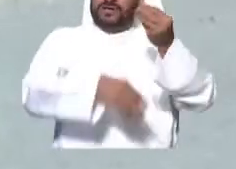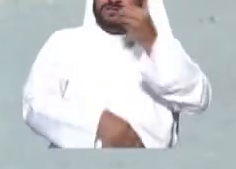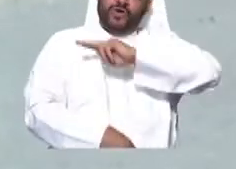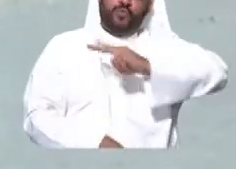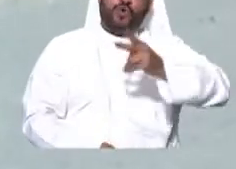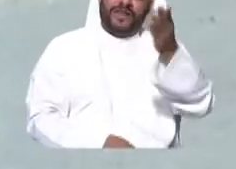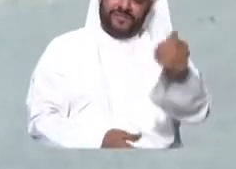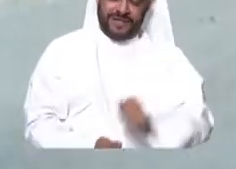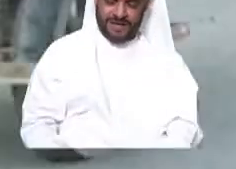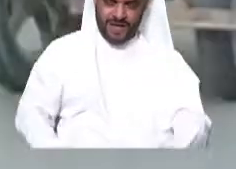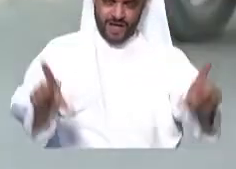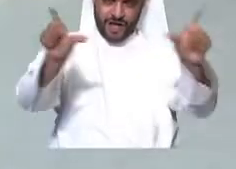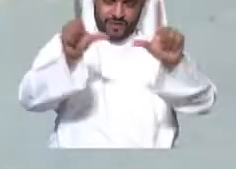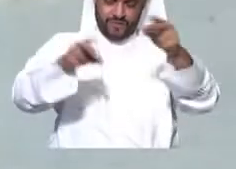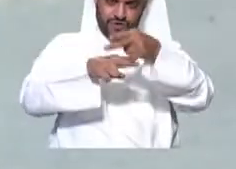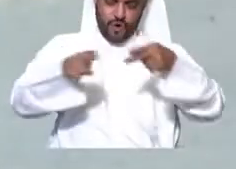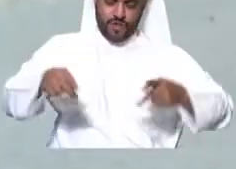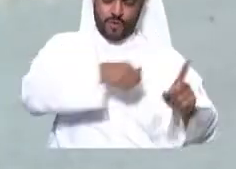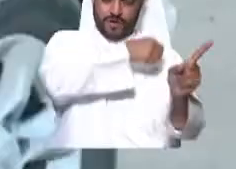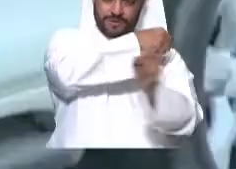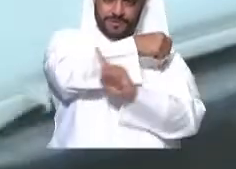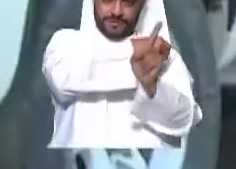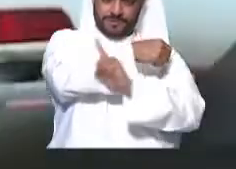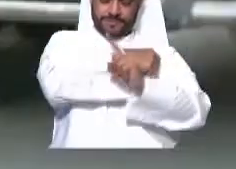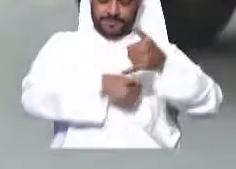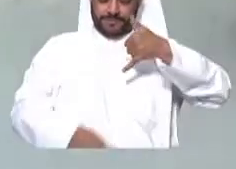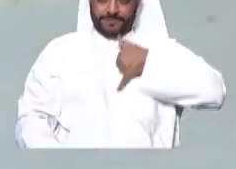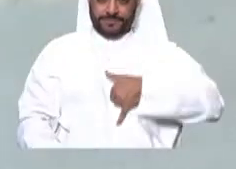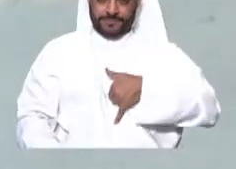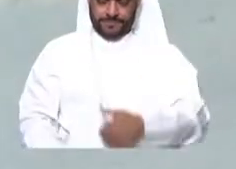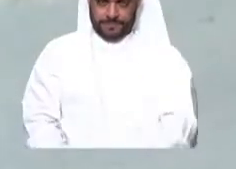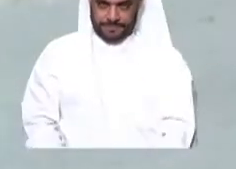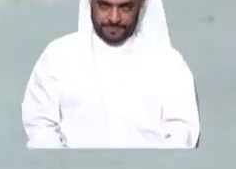الإغاثية. مروى النبيل لتلفزيون دولة الكويت عدن.